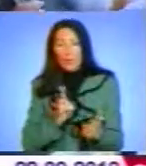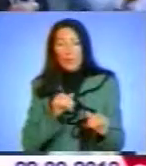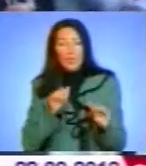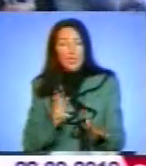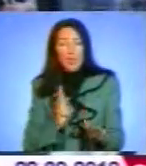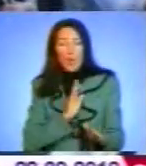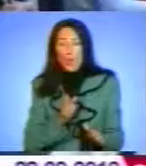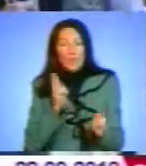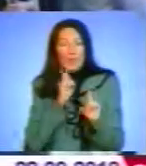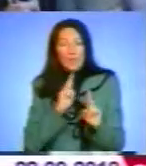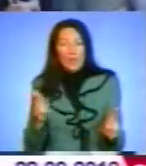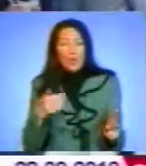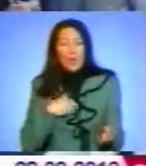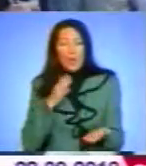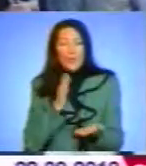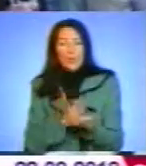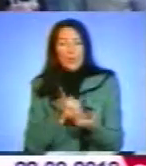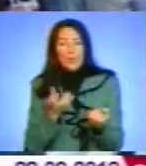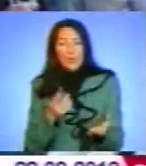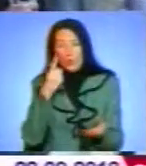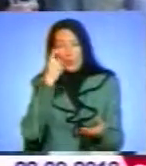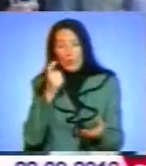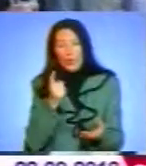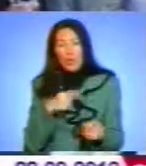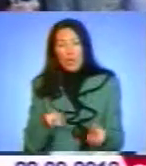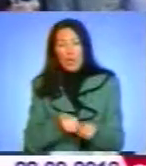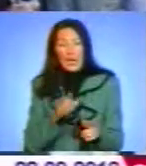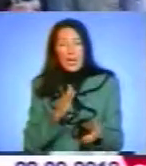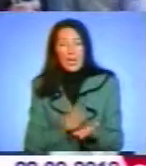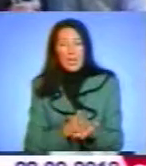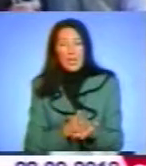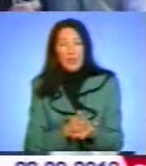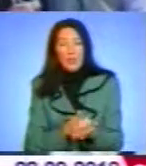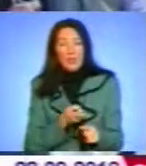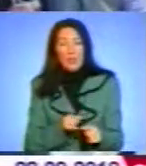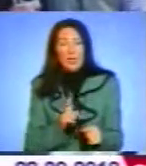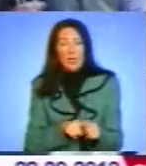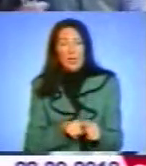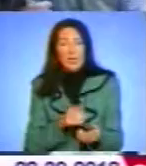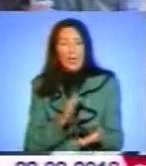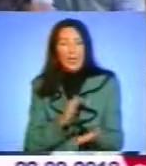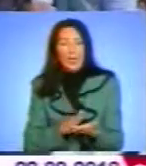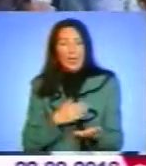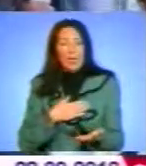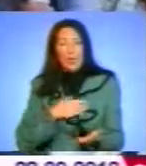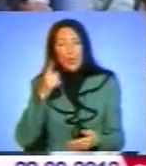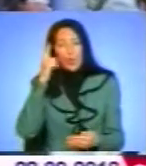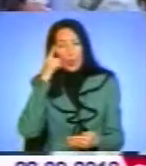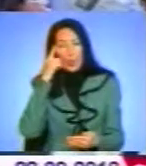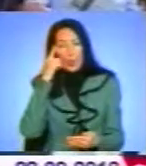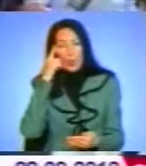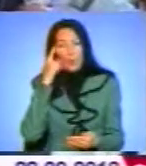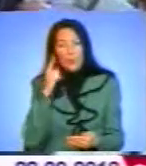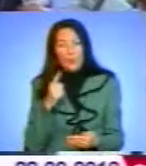невідомо. Ми поставлені просто до відома, що таке відбувається. Це, як на нашу думку, це,